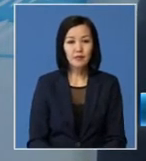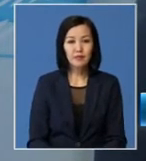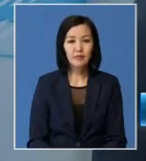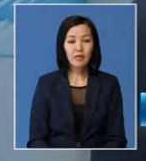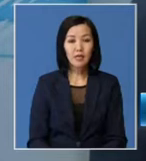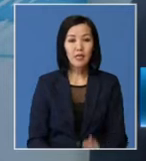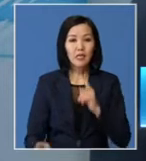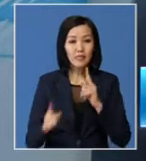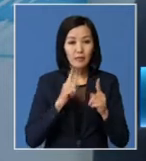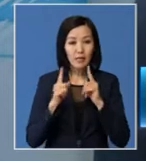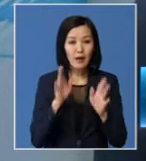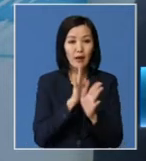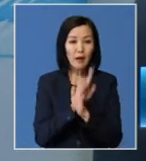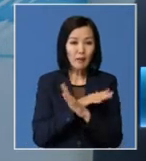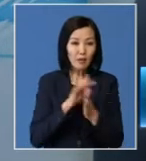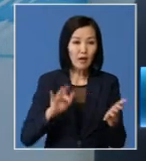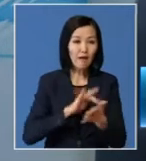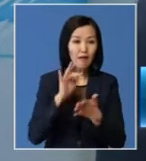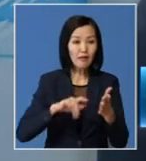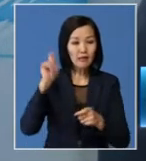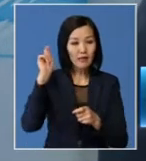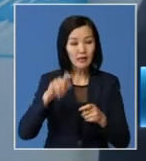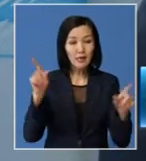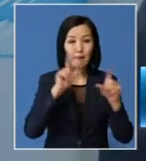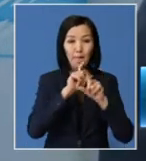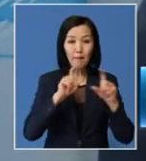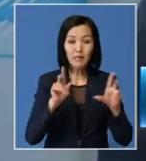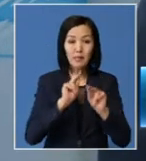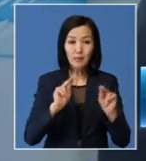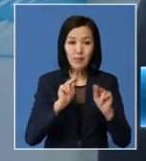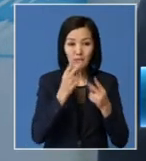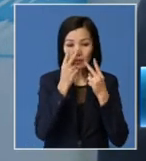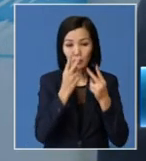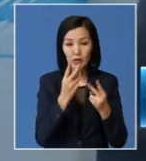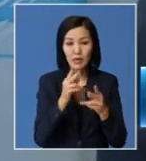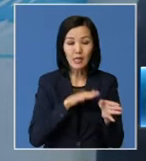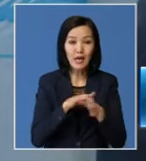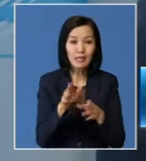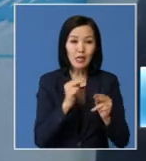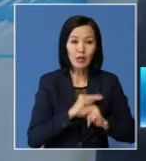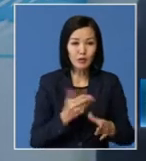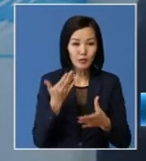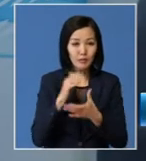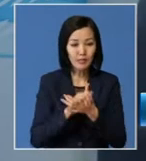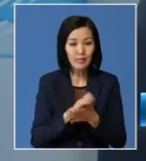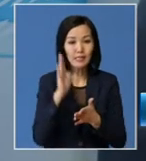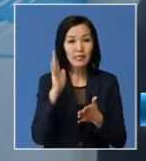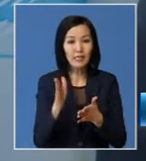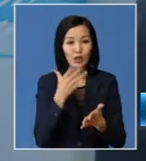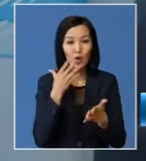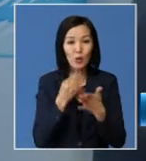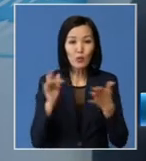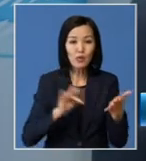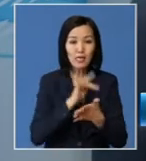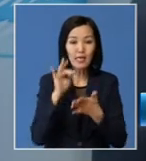Семинарға Қапшағай қаласының өкілдері де келді. Олар мектептің тәрбиесін көріп білді. Атқарылған жұмыстардың нәтижесімен танысты. Келешекте өз